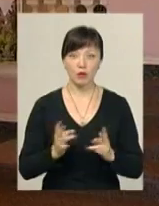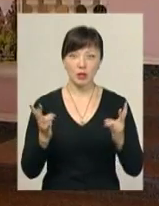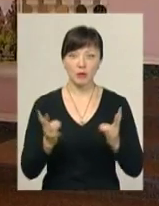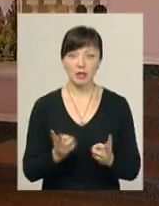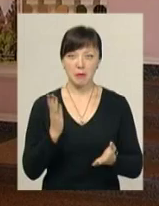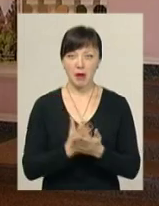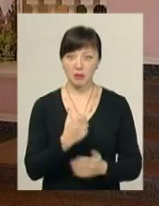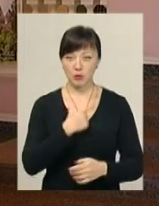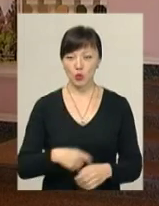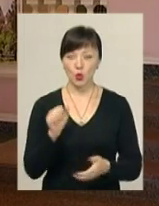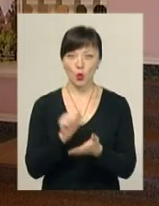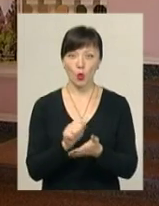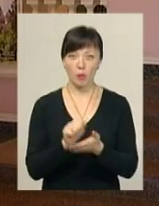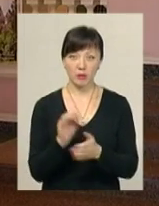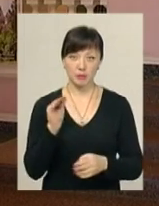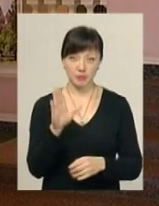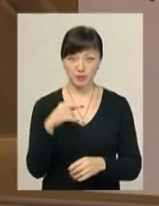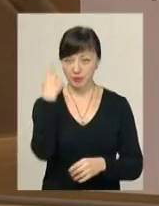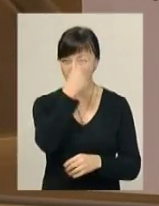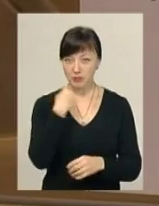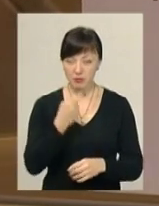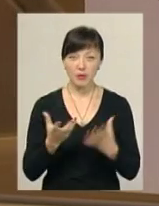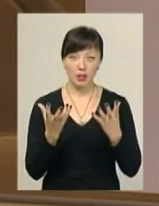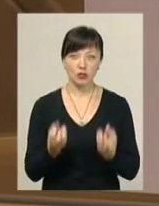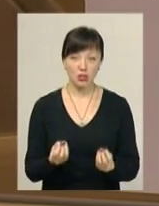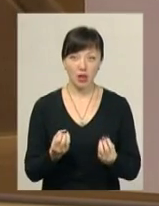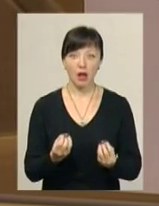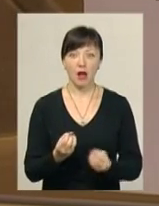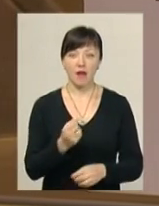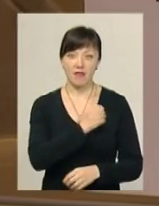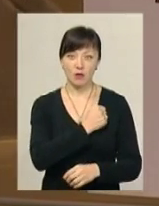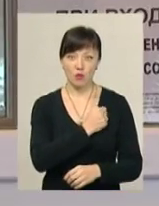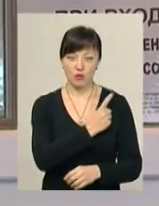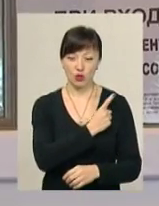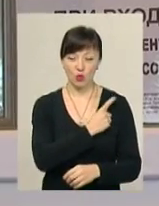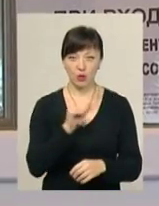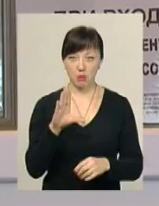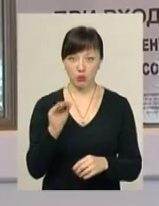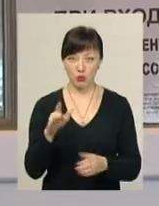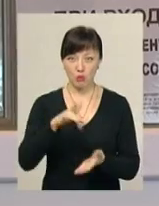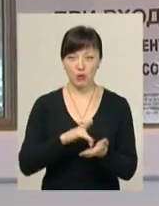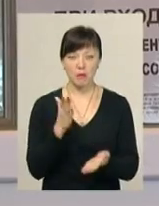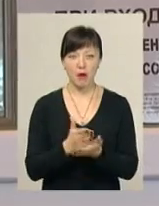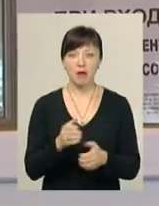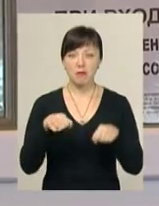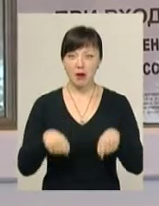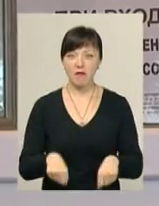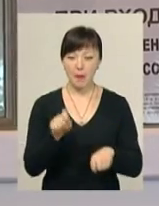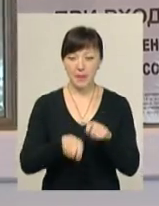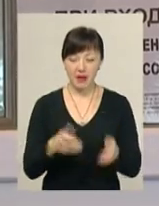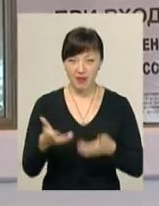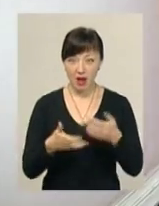необхідно мати при собі документ, який посвідчує особу. А ще нацгвардійці, які чергують на пропускному пункті, мають право перевіряти